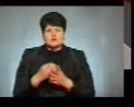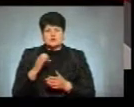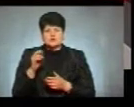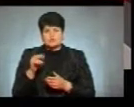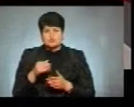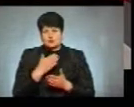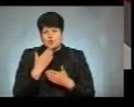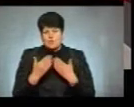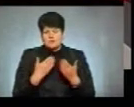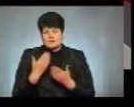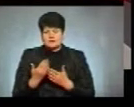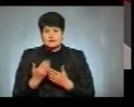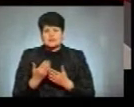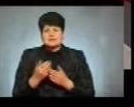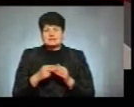соціологічному опитуванню КМІС,